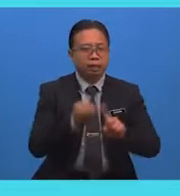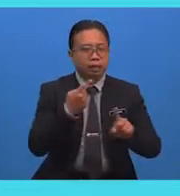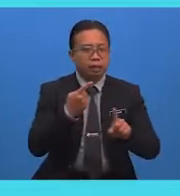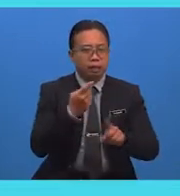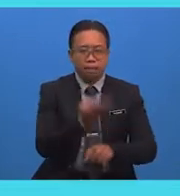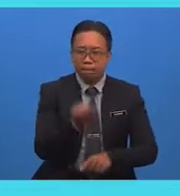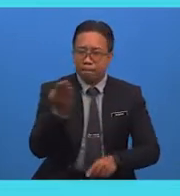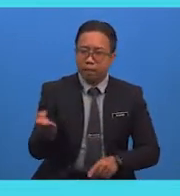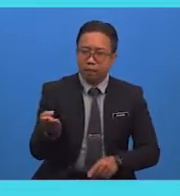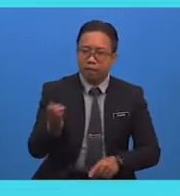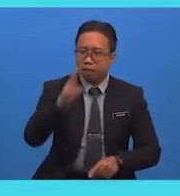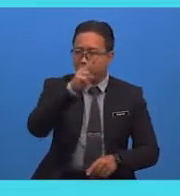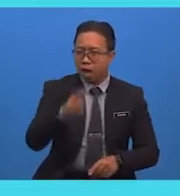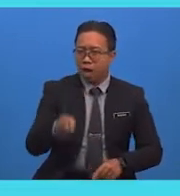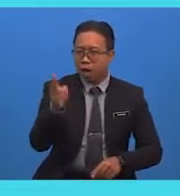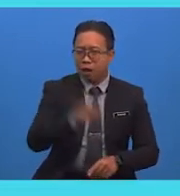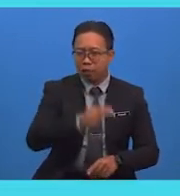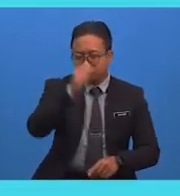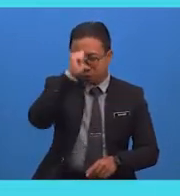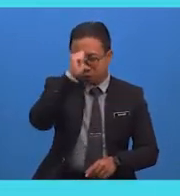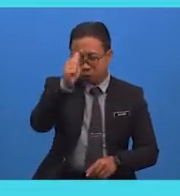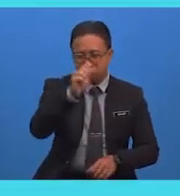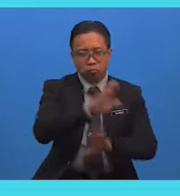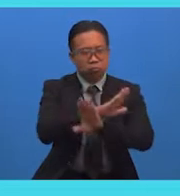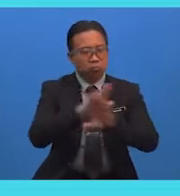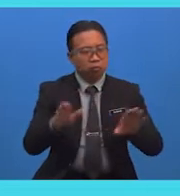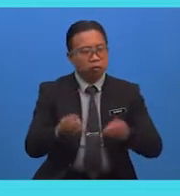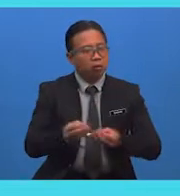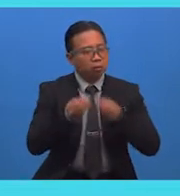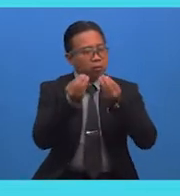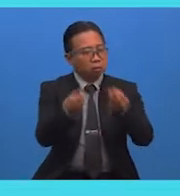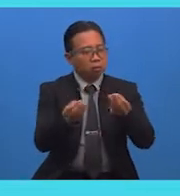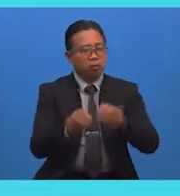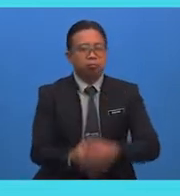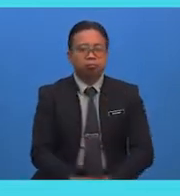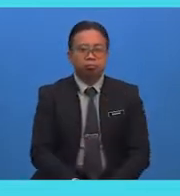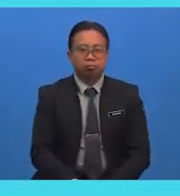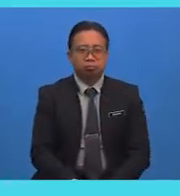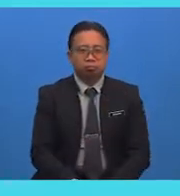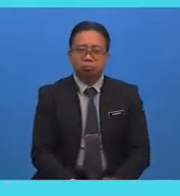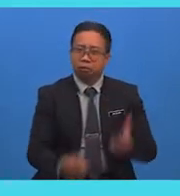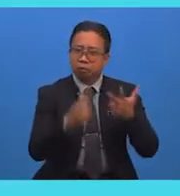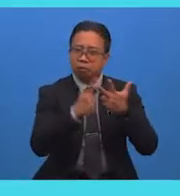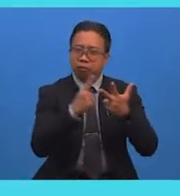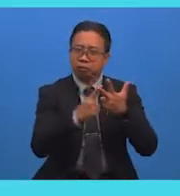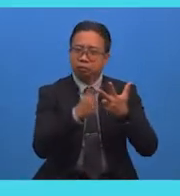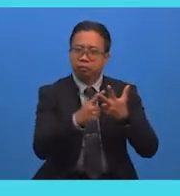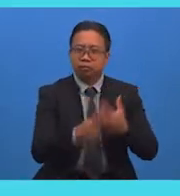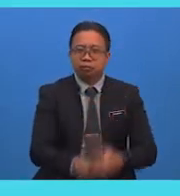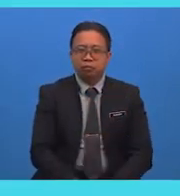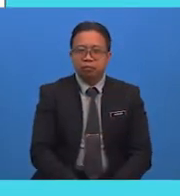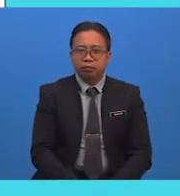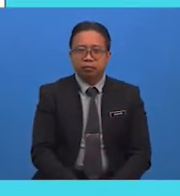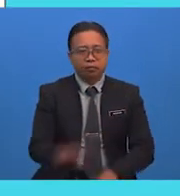haram, maka Allah Subhanahu Wa Taala tidak memakbulkan doanya. Yang ketiga,